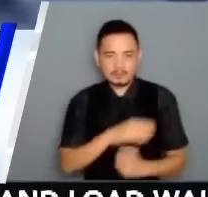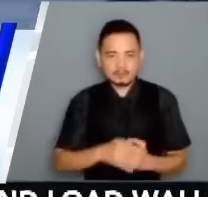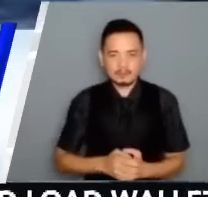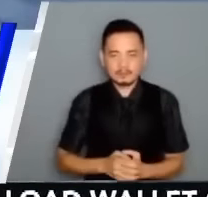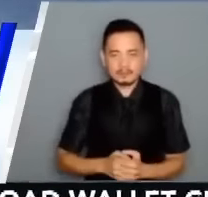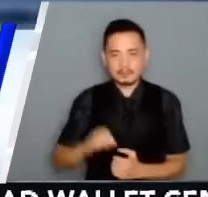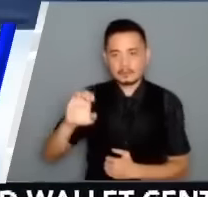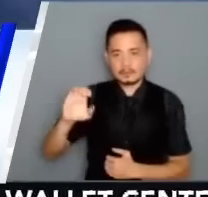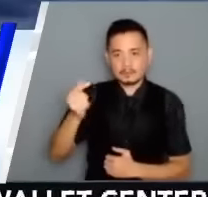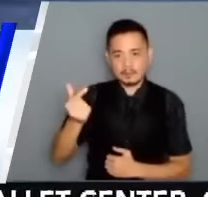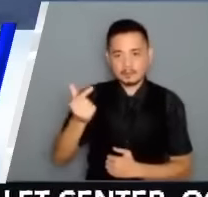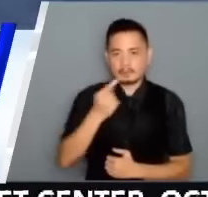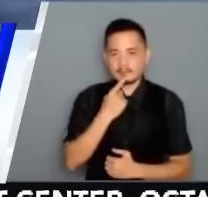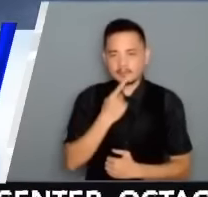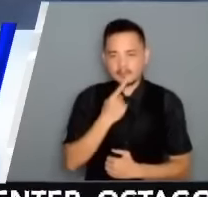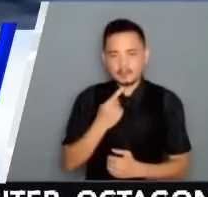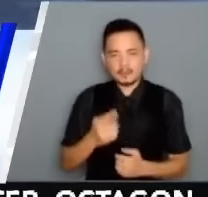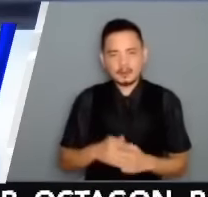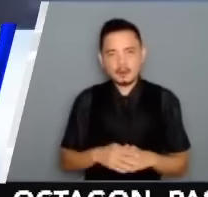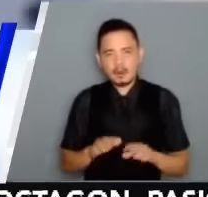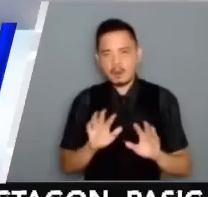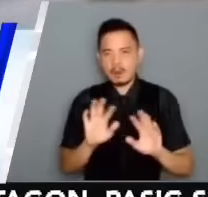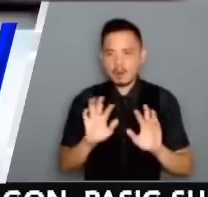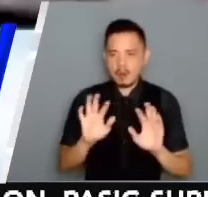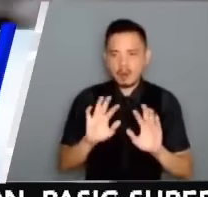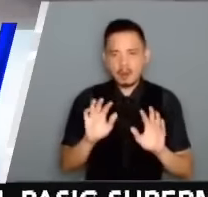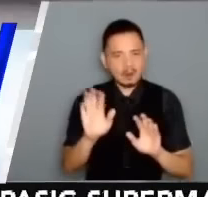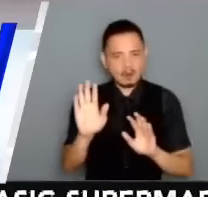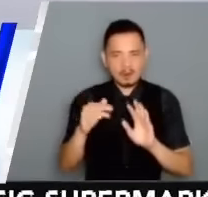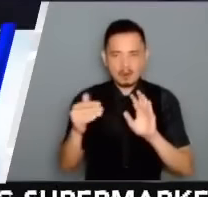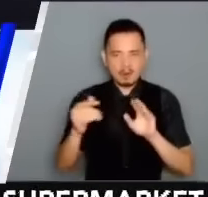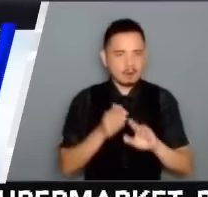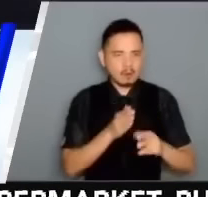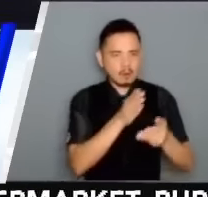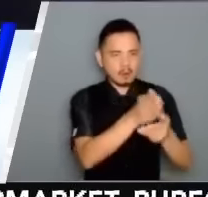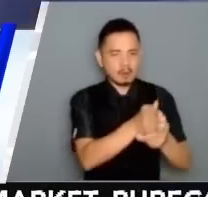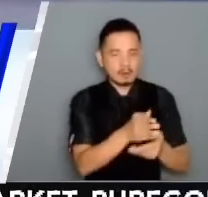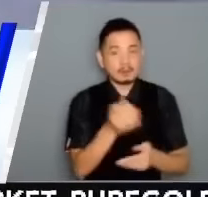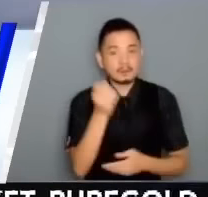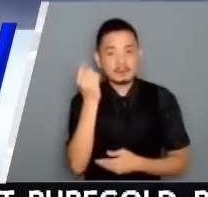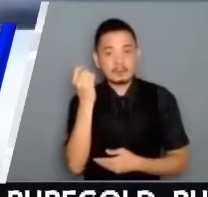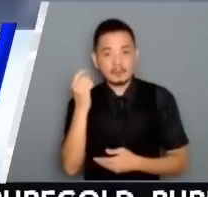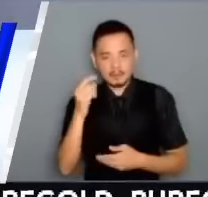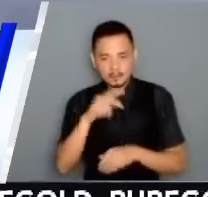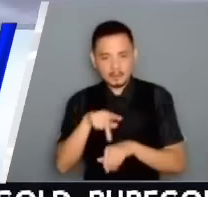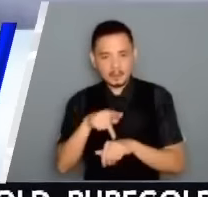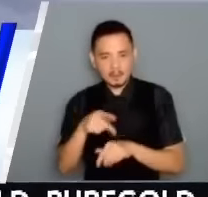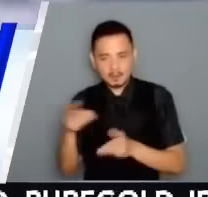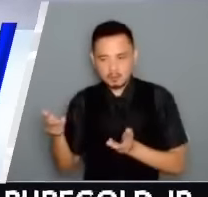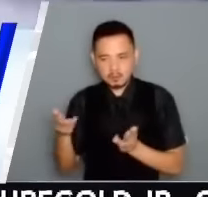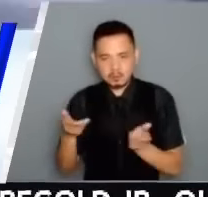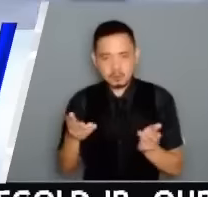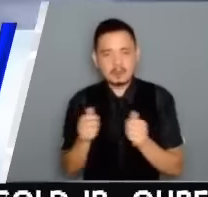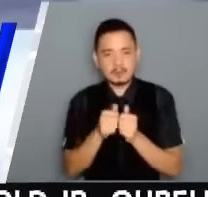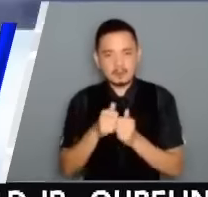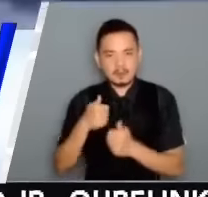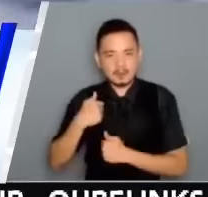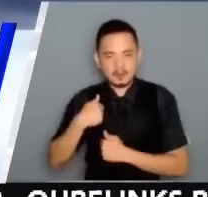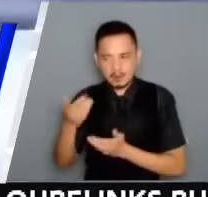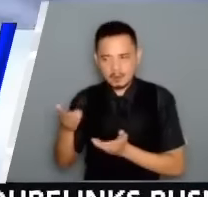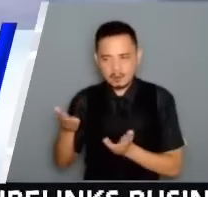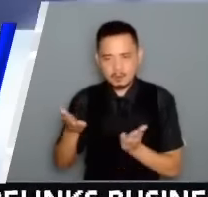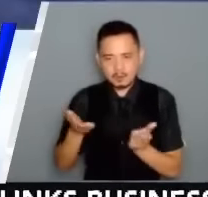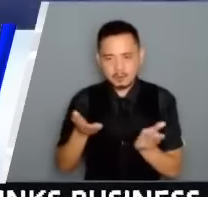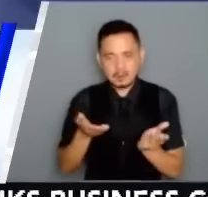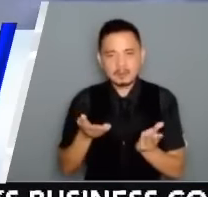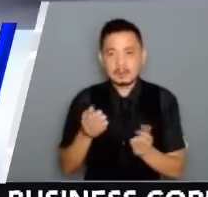papayagan daw ang PCG na kunin ang mga sugatang sundalo. Pero hanggang 8 lang ang sakay ng rubber boat na susundo at walang construction material